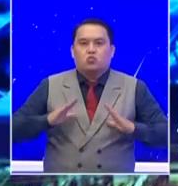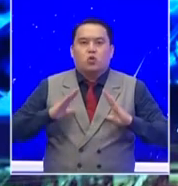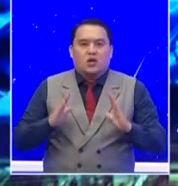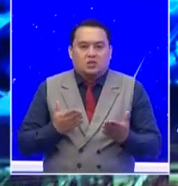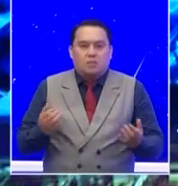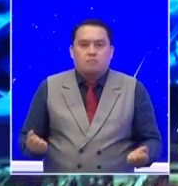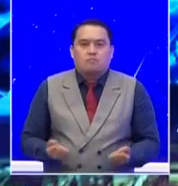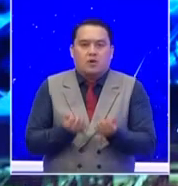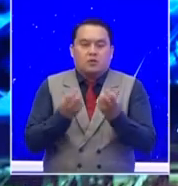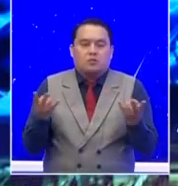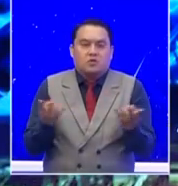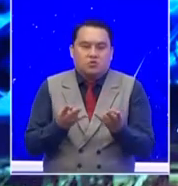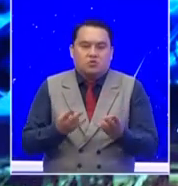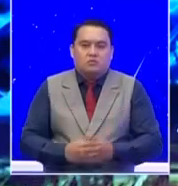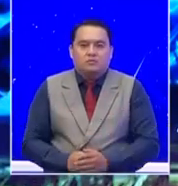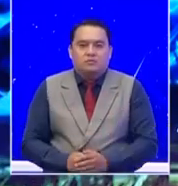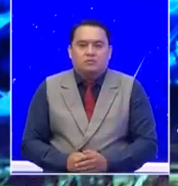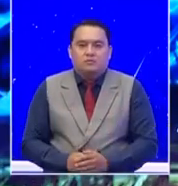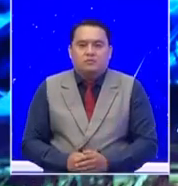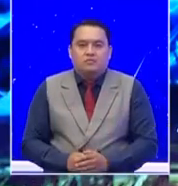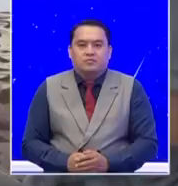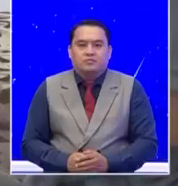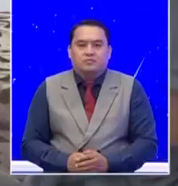ситуации и нуждается в поддержке